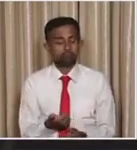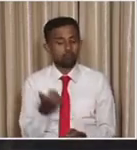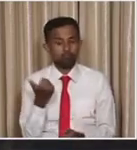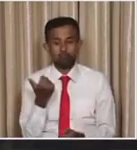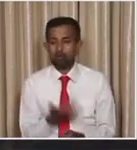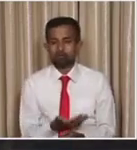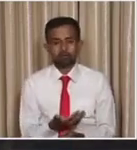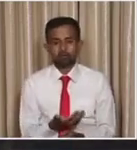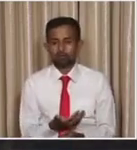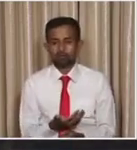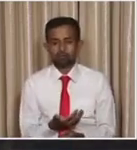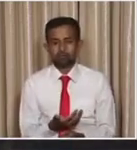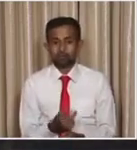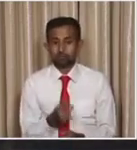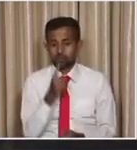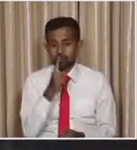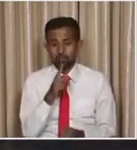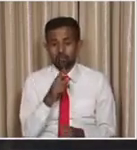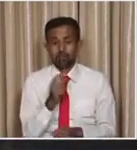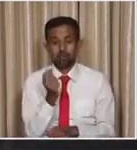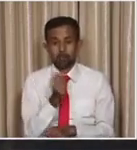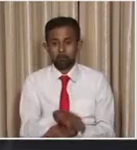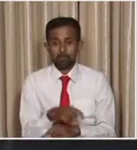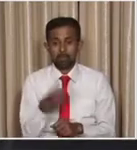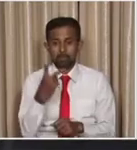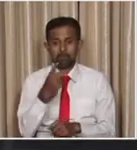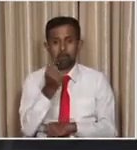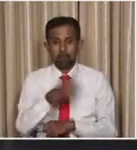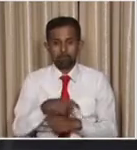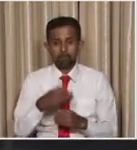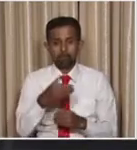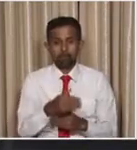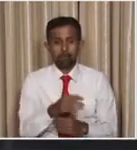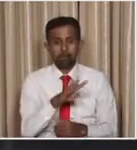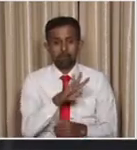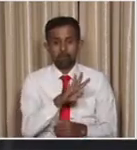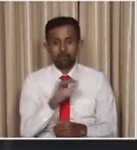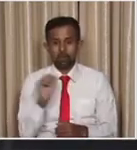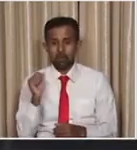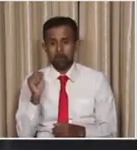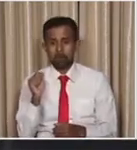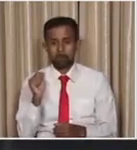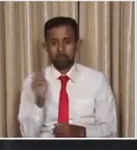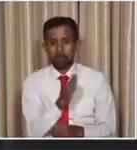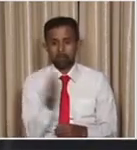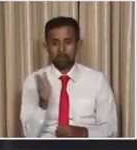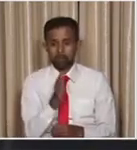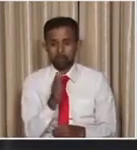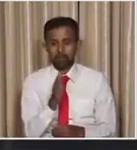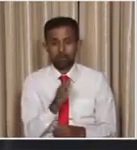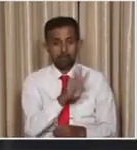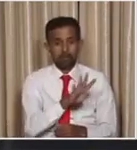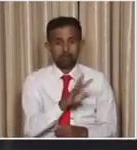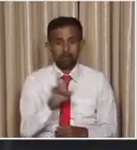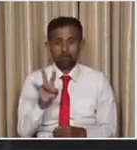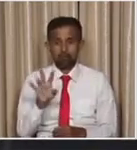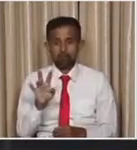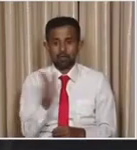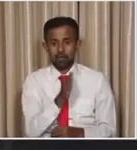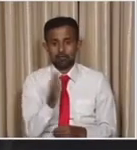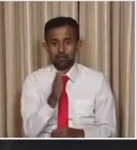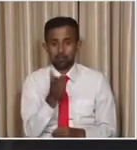අවශ්‍යයි. ඒක එක අඩියක් අපිට දෙවෙනි පියවරට 4:54ට ගෙනියන්න පුළුවන් නම් 4:25ට